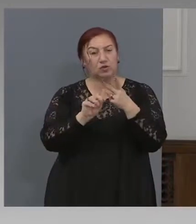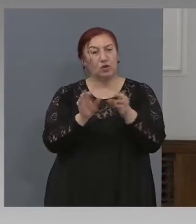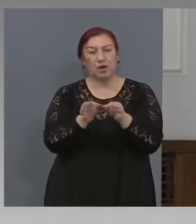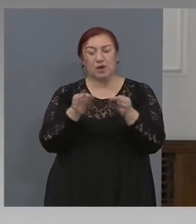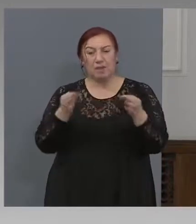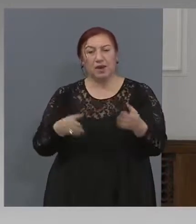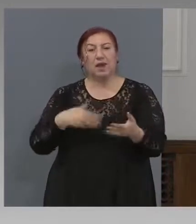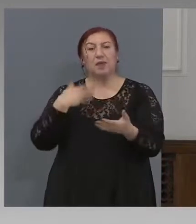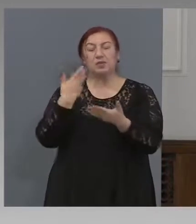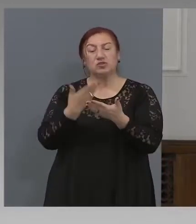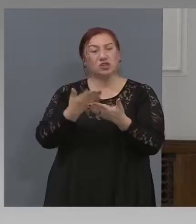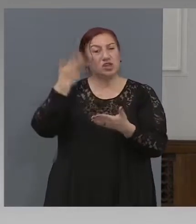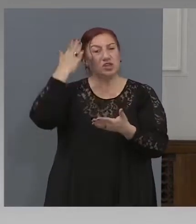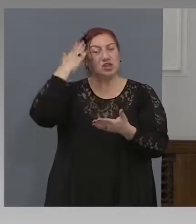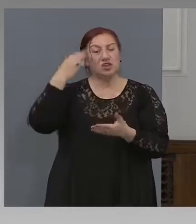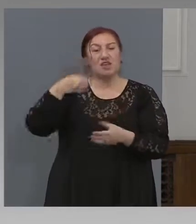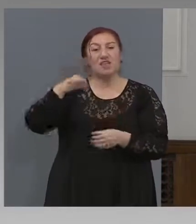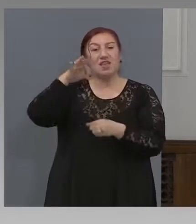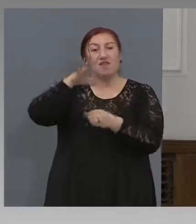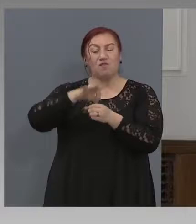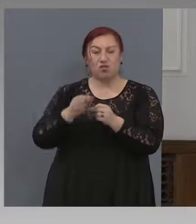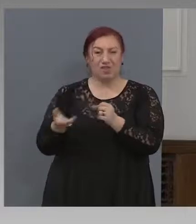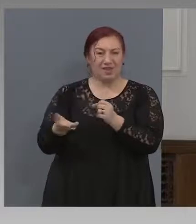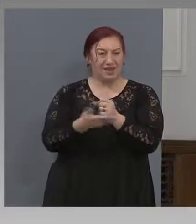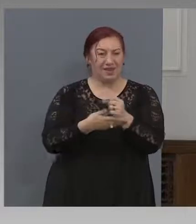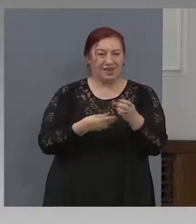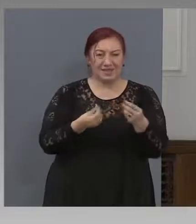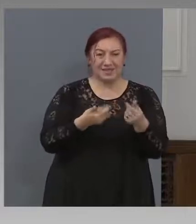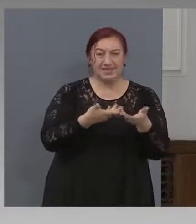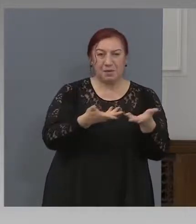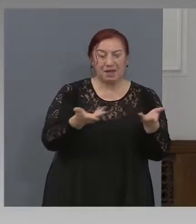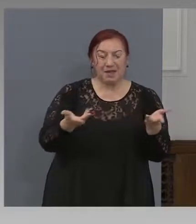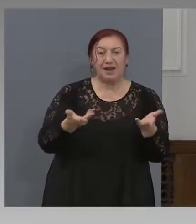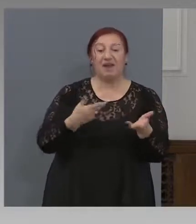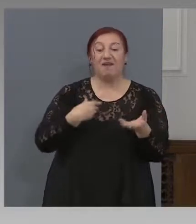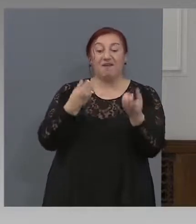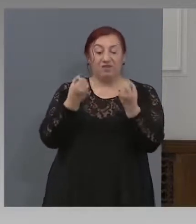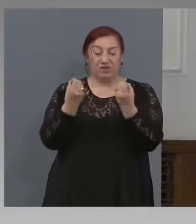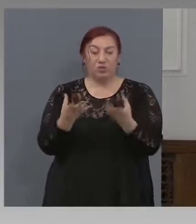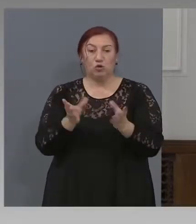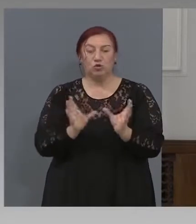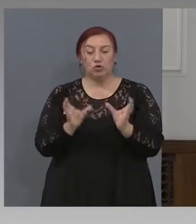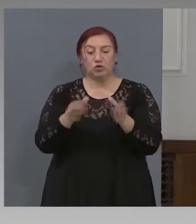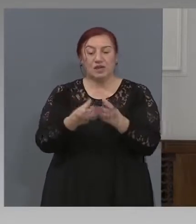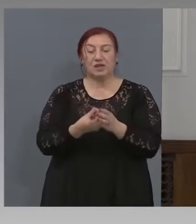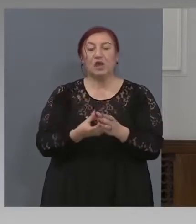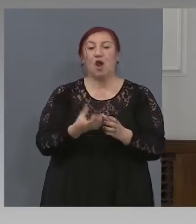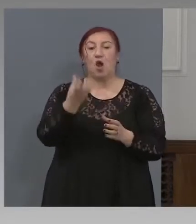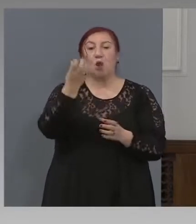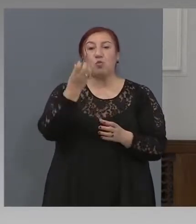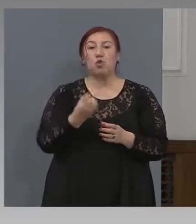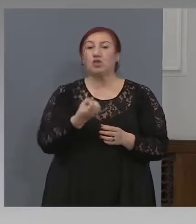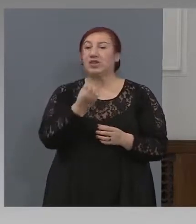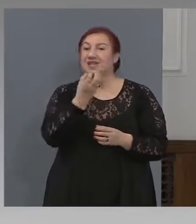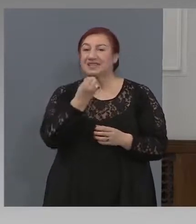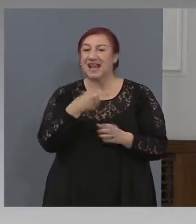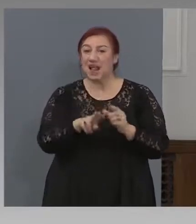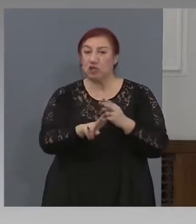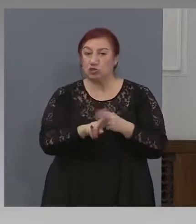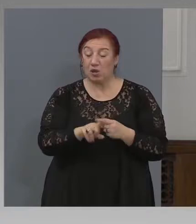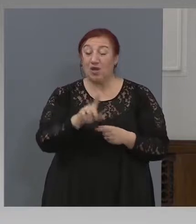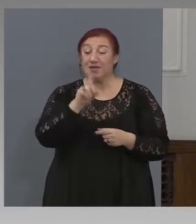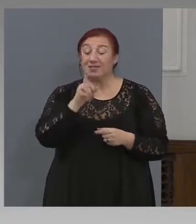с решение на Държавен фонд земеделие възможност секторите плод и зеленчук да получат